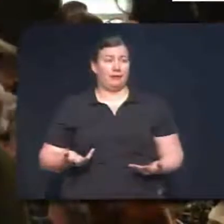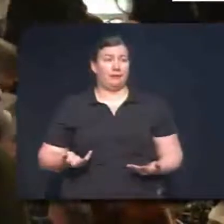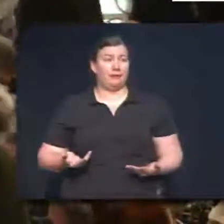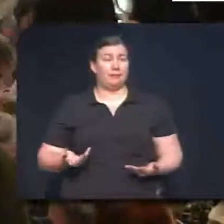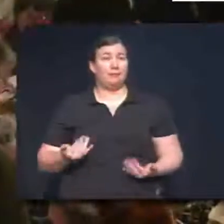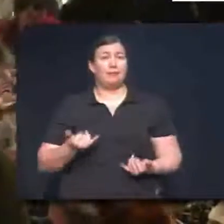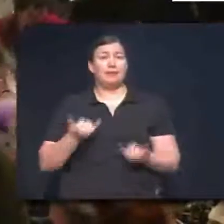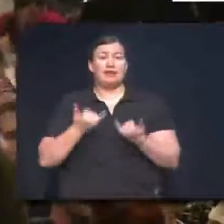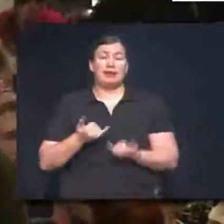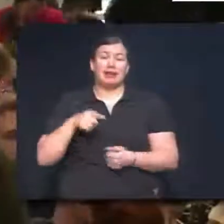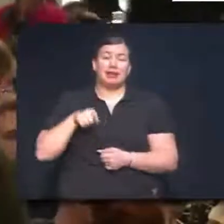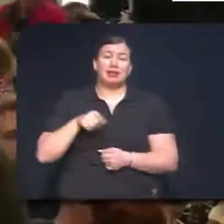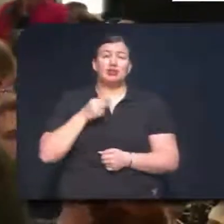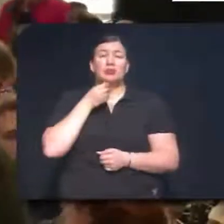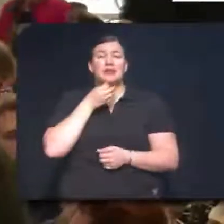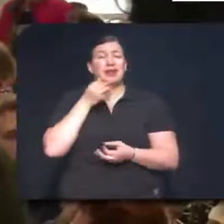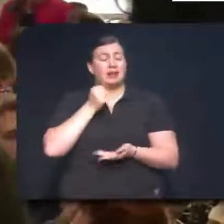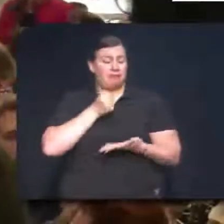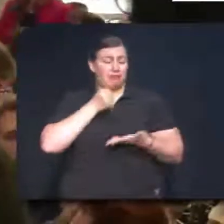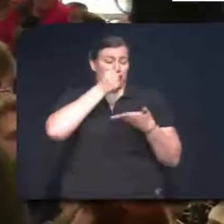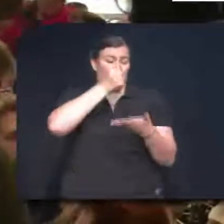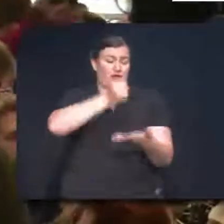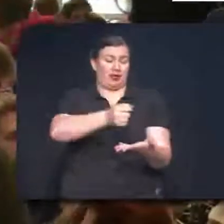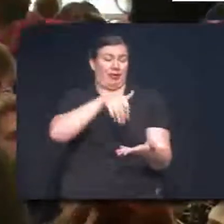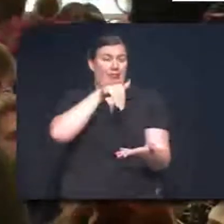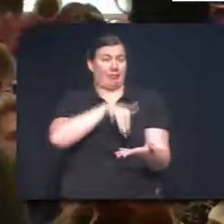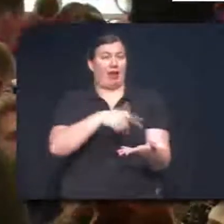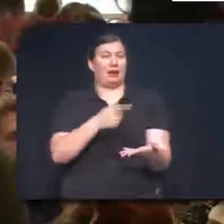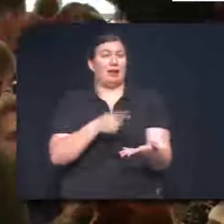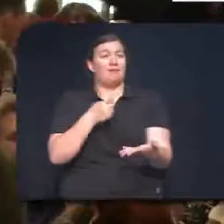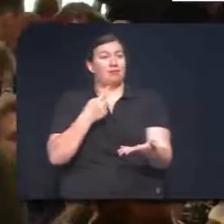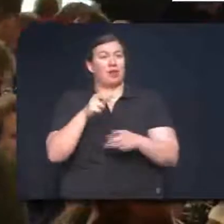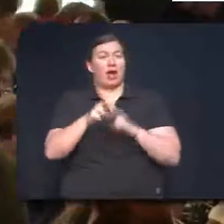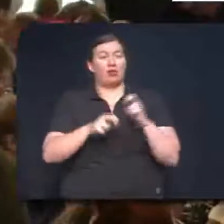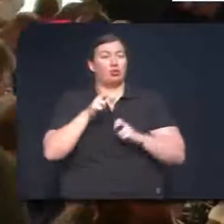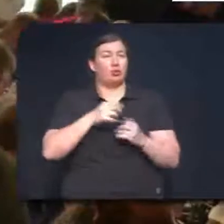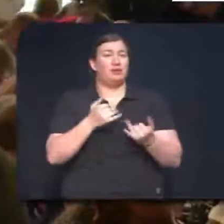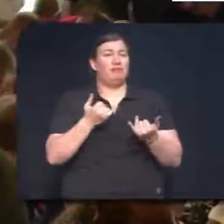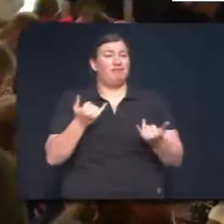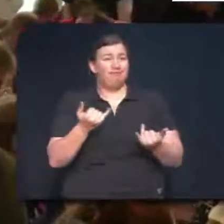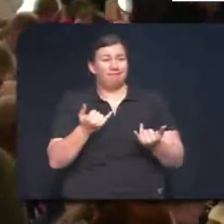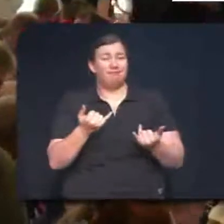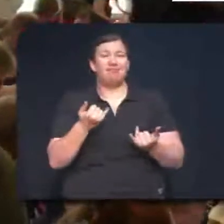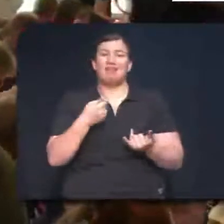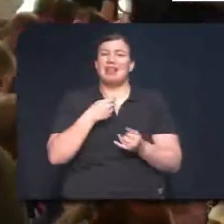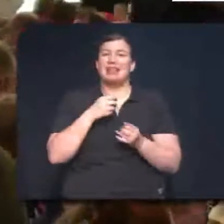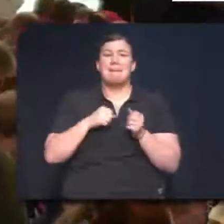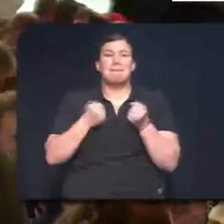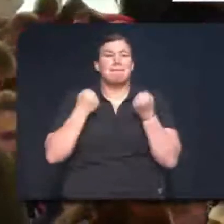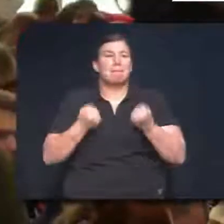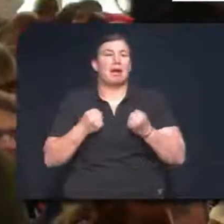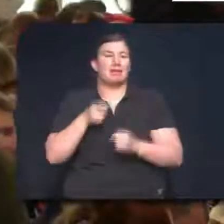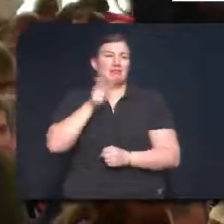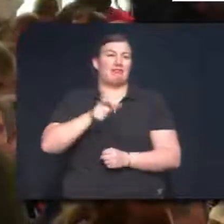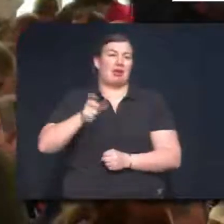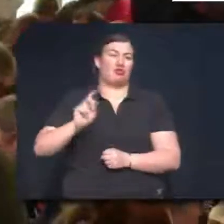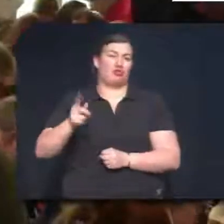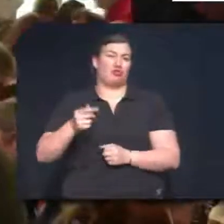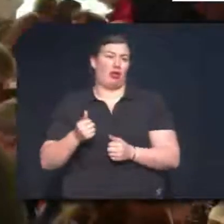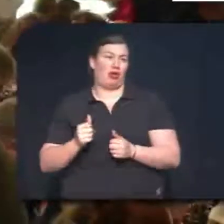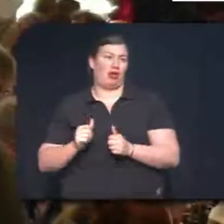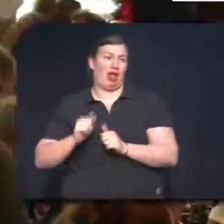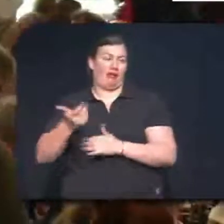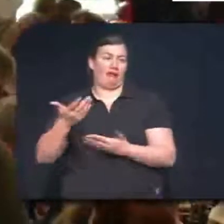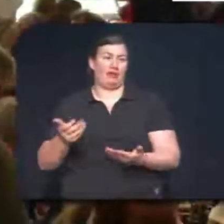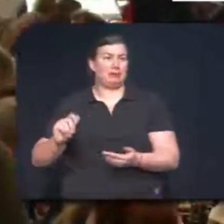zur Verfügung haben sollten wir Ihnen am besten so nutzen dass am meisten Menschen etwas davon haben